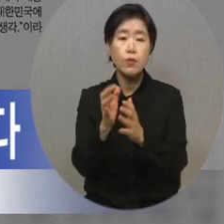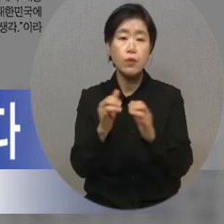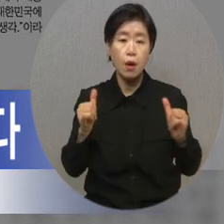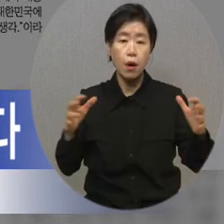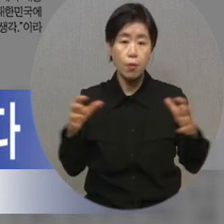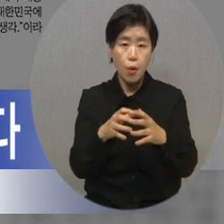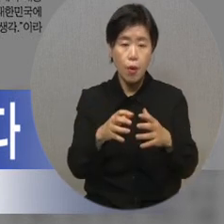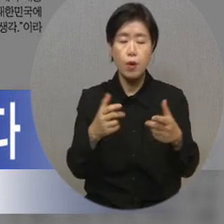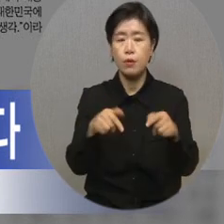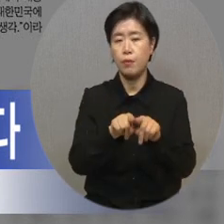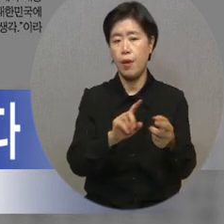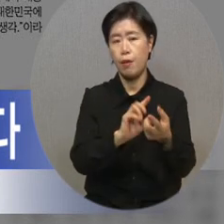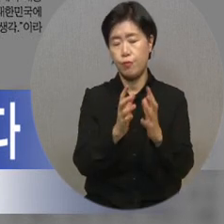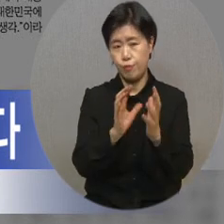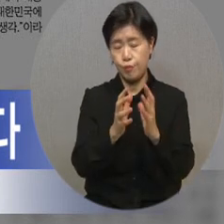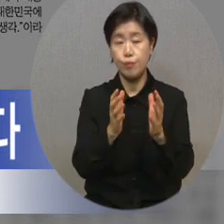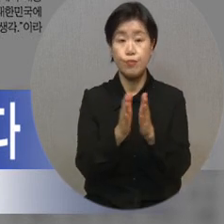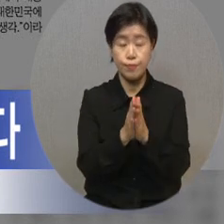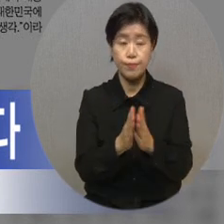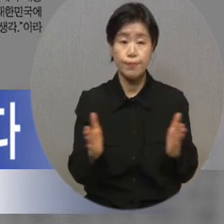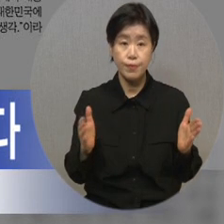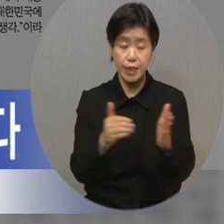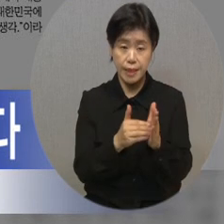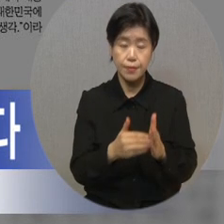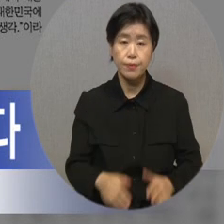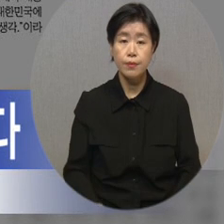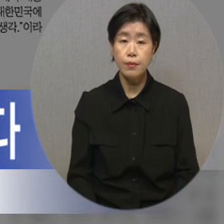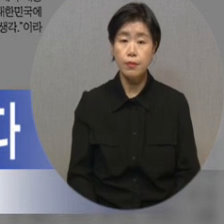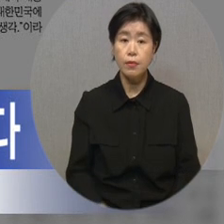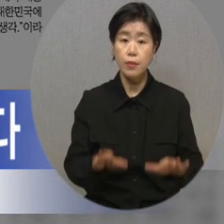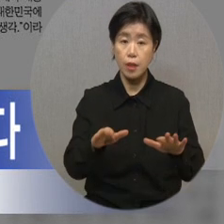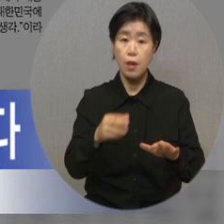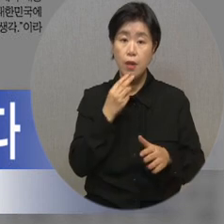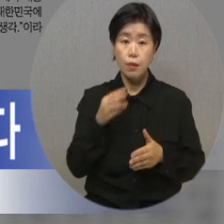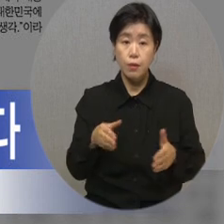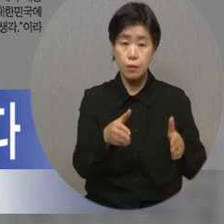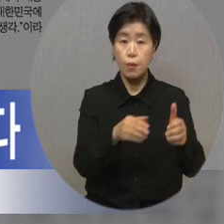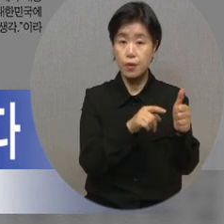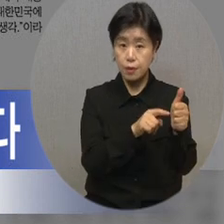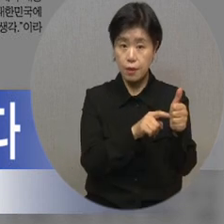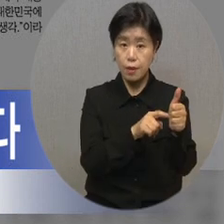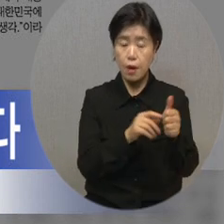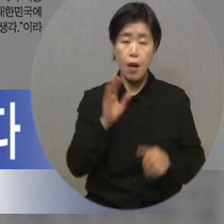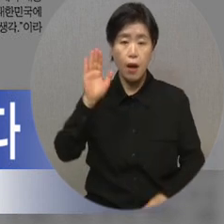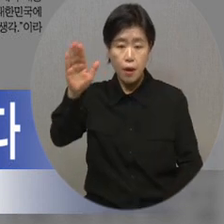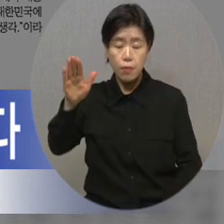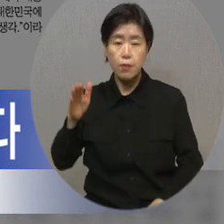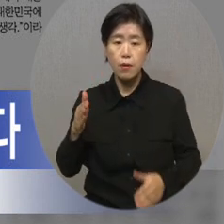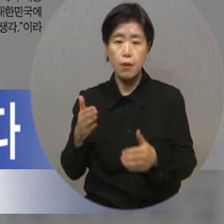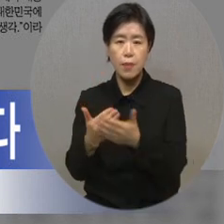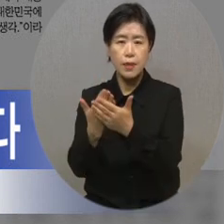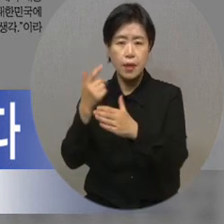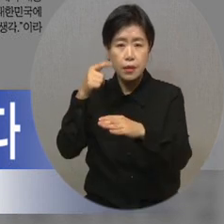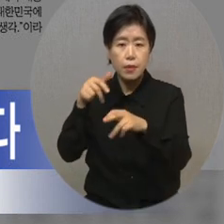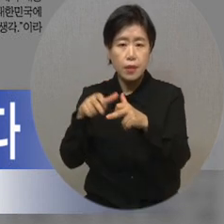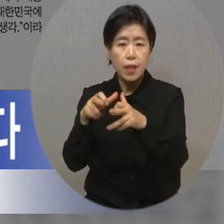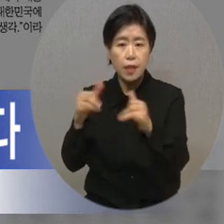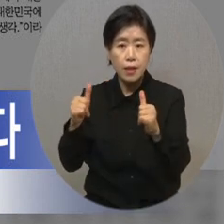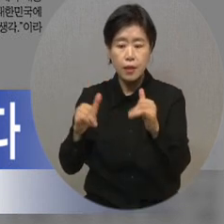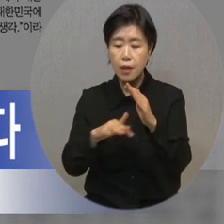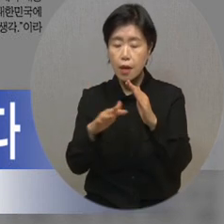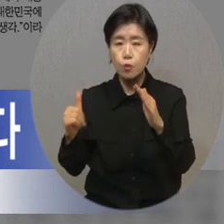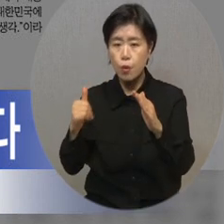따뜻해지는 봄 토크를 개최했습니다 한편 김동현 지사는 향후 발달 장애인 가족 돌봄 수당에